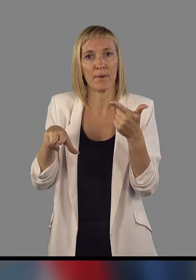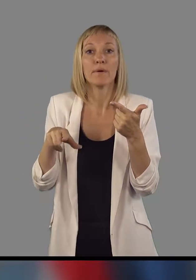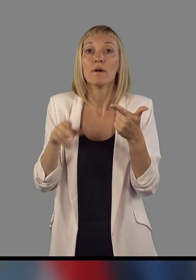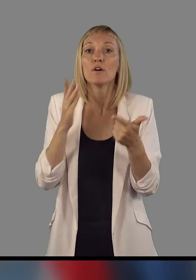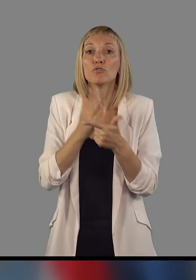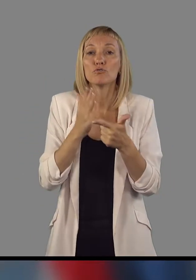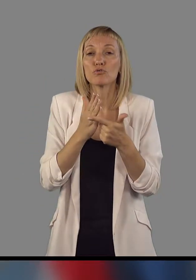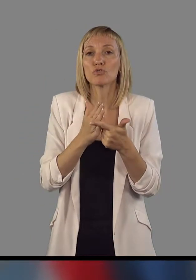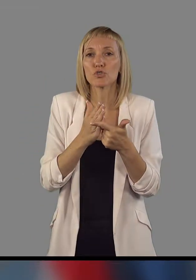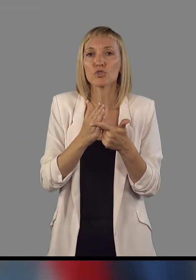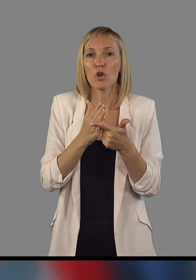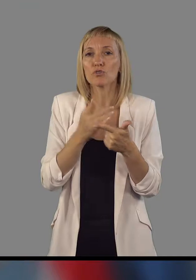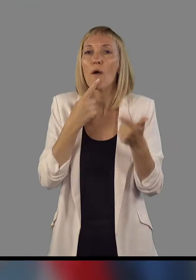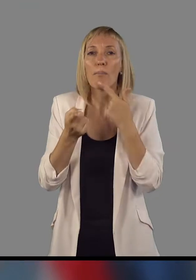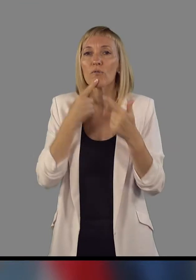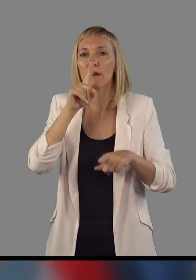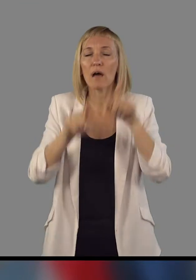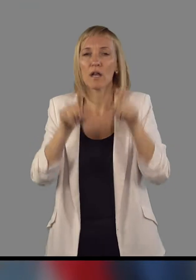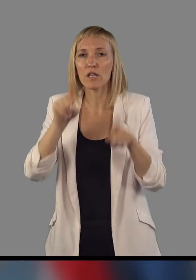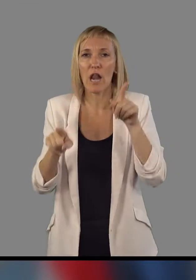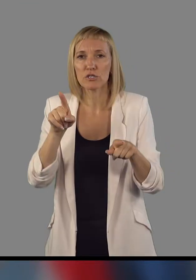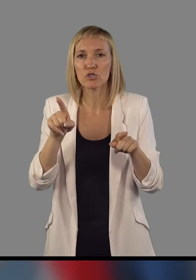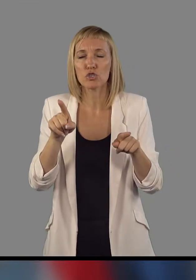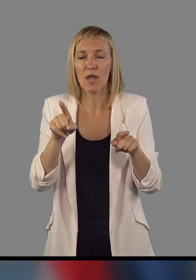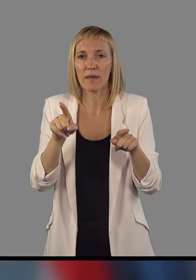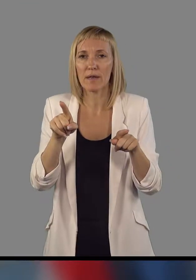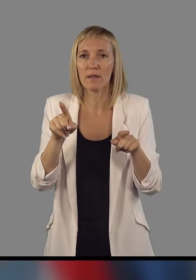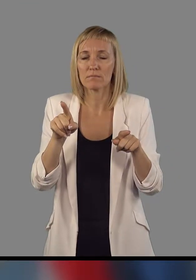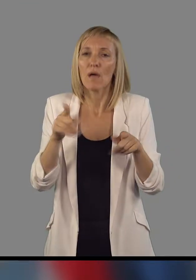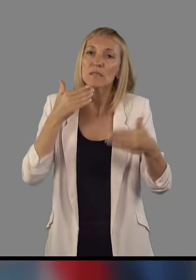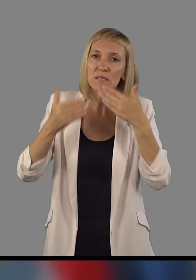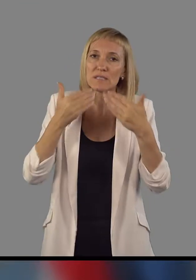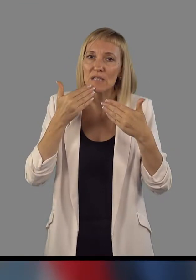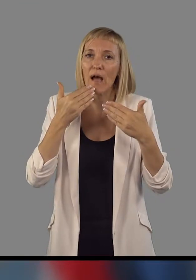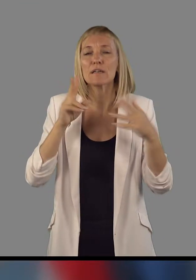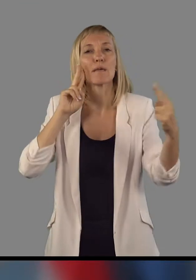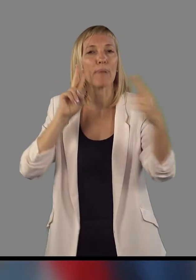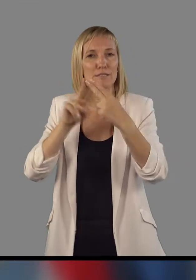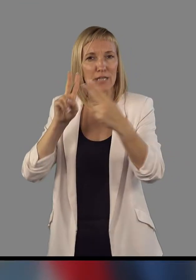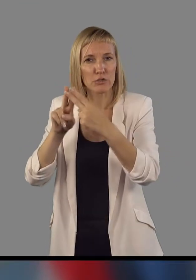Portugalska, s katerima že potekajo na različnih ravneh, tudi na ministrski